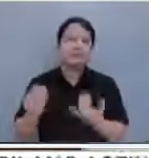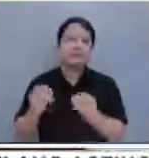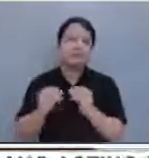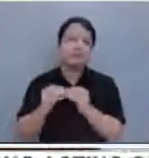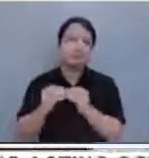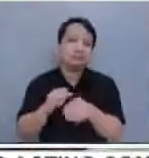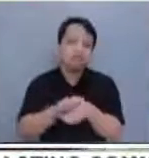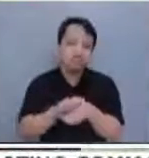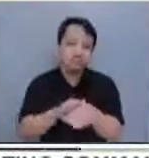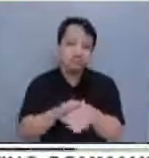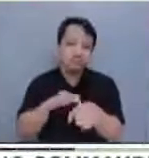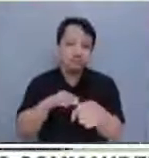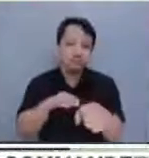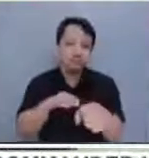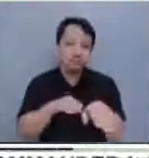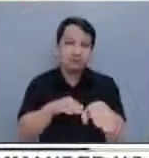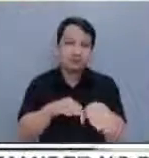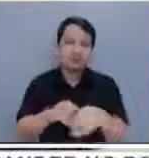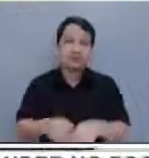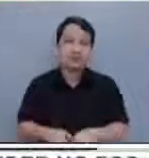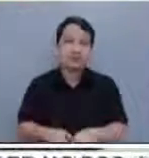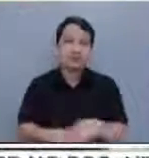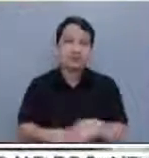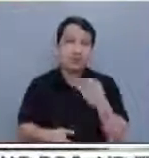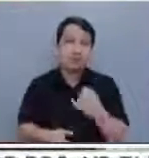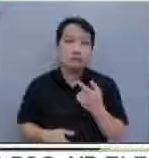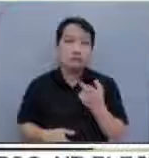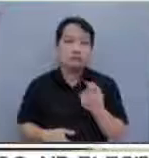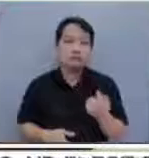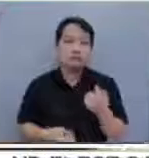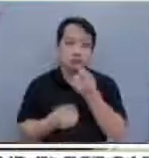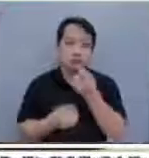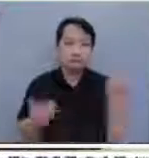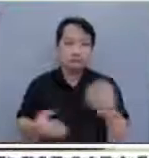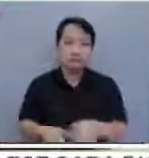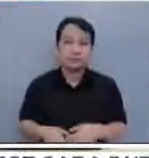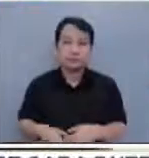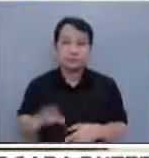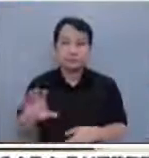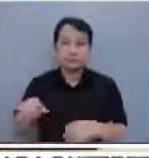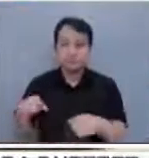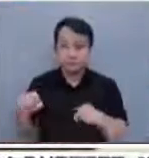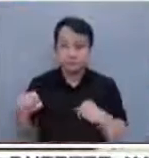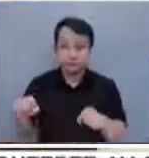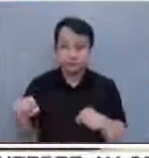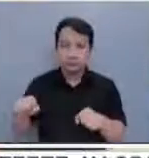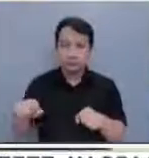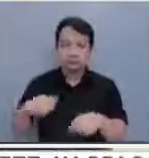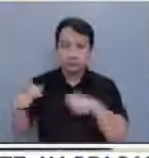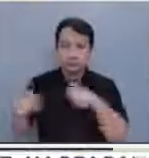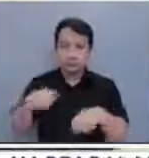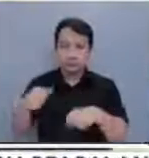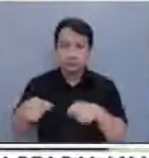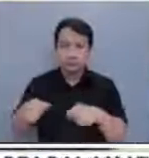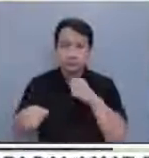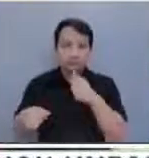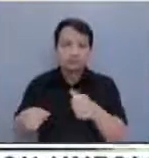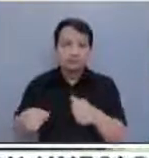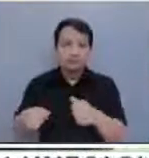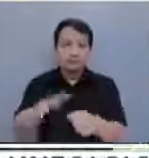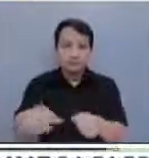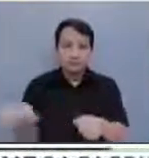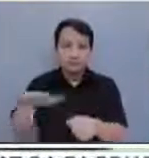yung daloy ng traffic. Kaya minabuti na po natin na yung mga motorsiklo at bisikleta ay lahat po